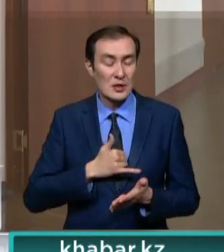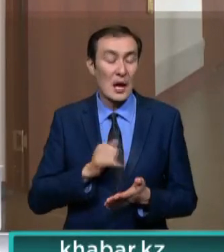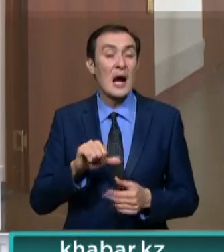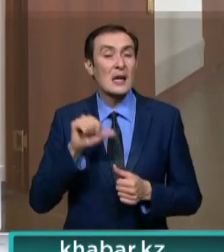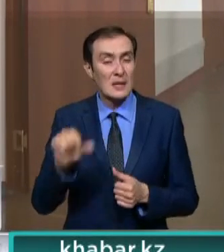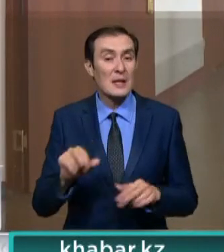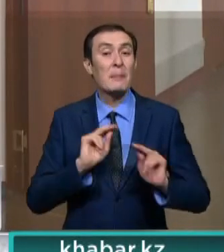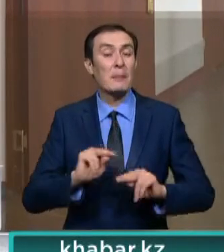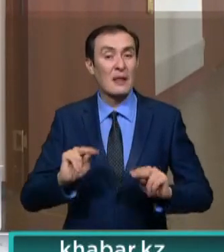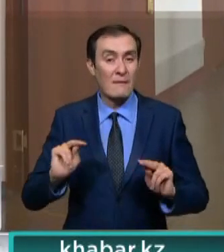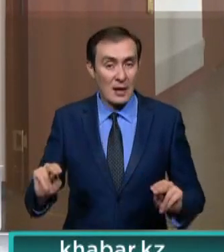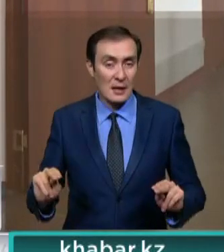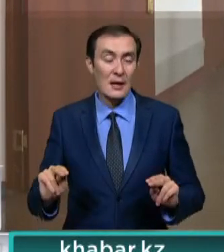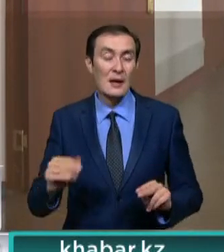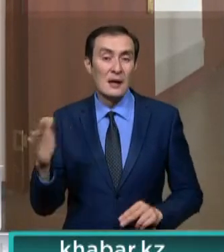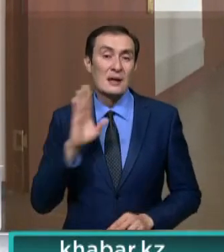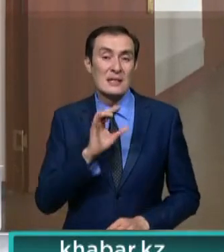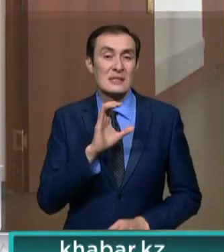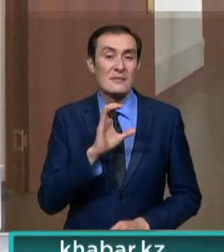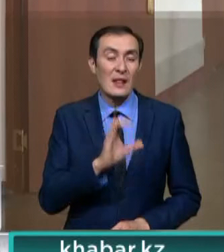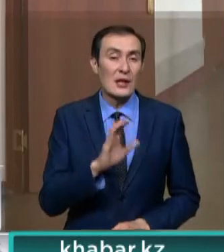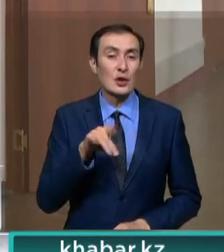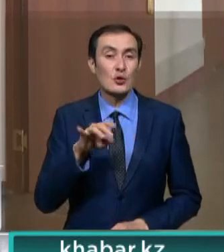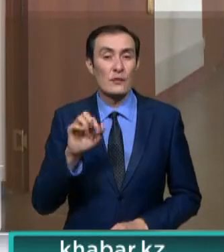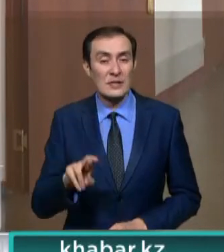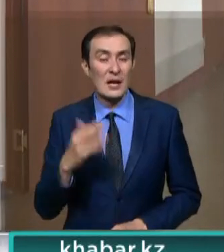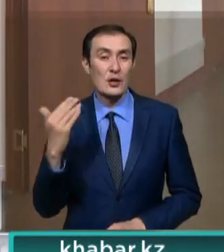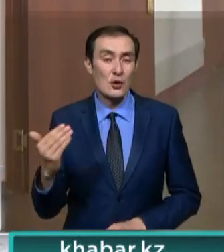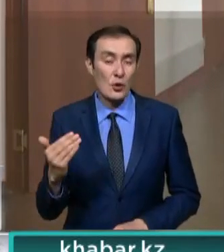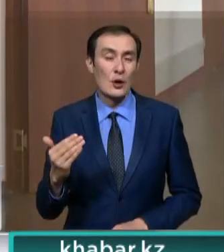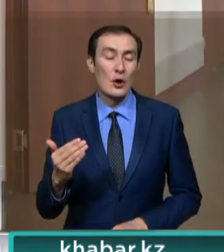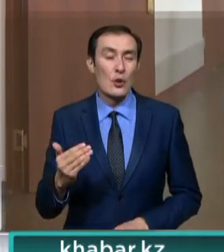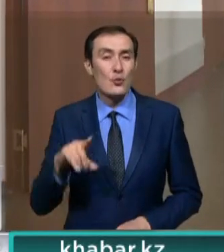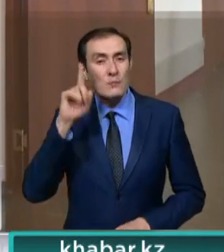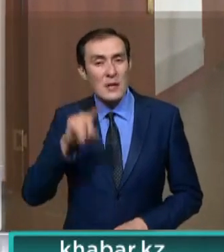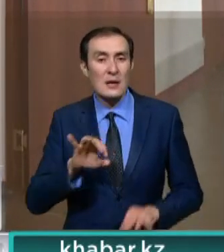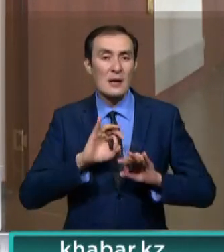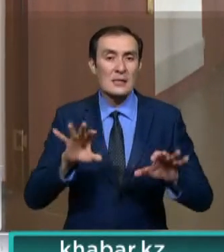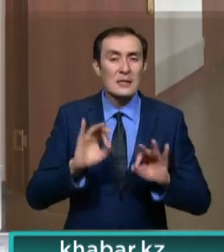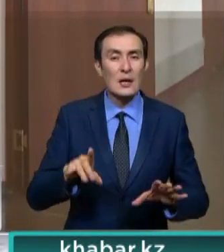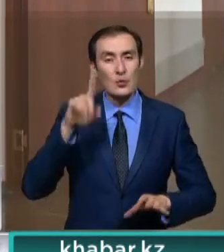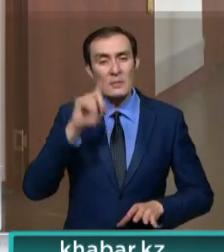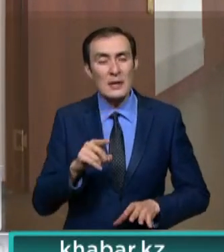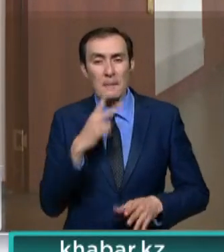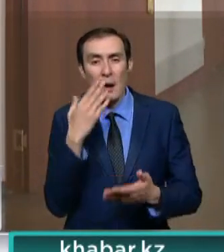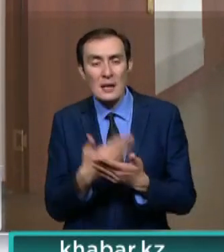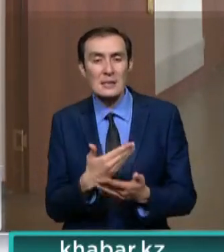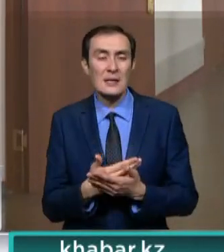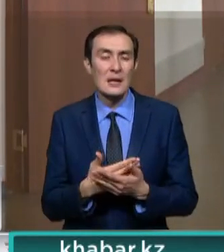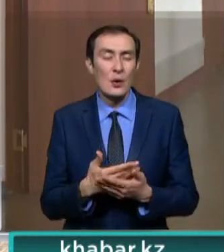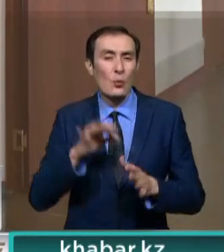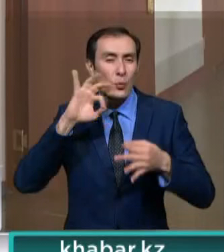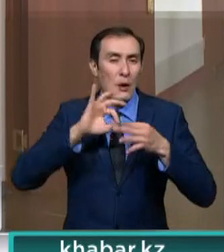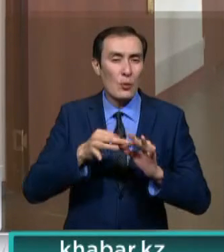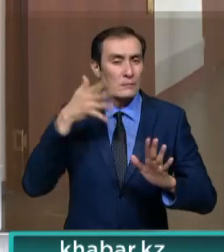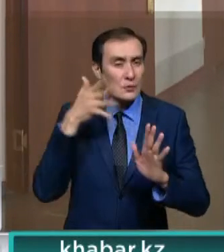именно преподавание Светланы Васильевны Дроздовской, ее артистизм, ее умение подать материал, ее умение обыграть, ее умение очень глубоко войти